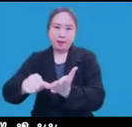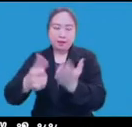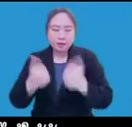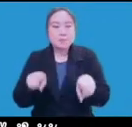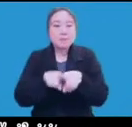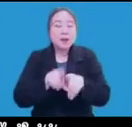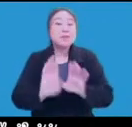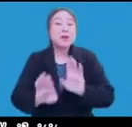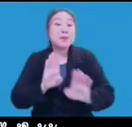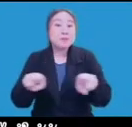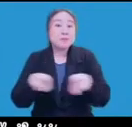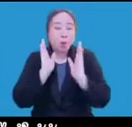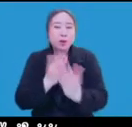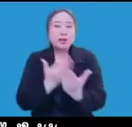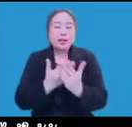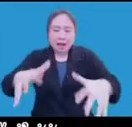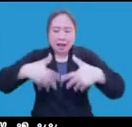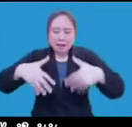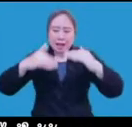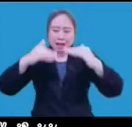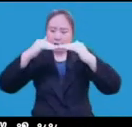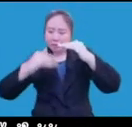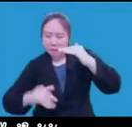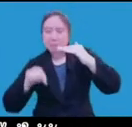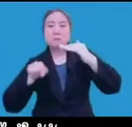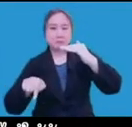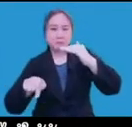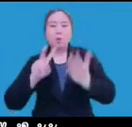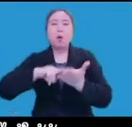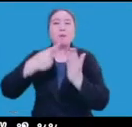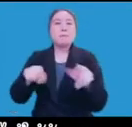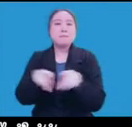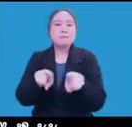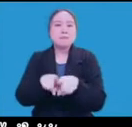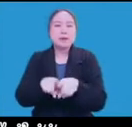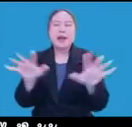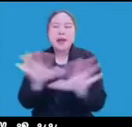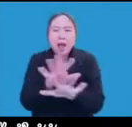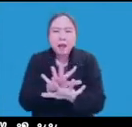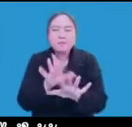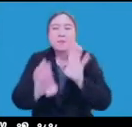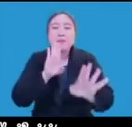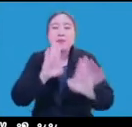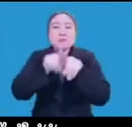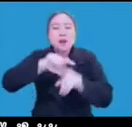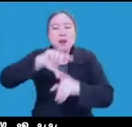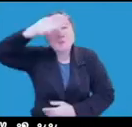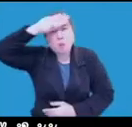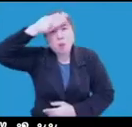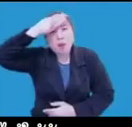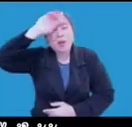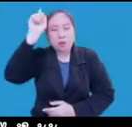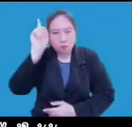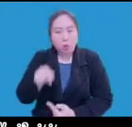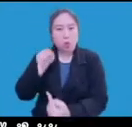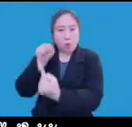เปรียบเสมือนคนที่มีรายได้ต่ำกว่าเกณฑ์เนี่ยก็จะเปรียบเสมือนคนที่มีอาการปวดหัวตัวร้อนซึ่งเราก็จะต้องแก้ต